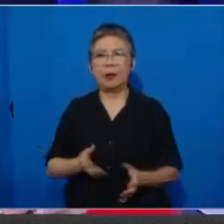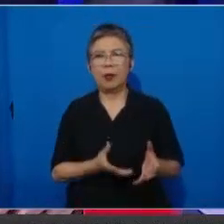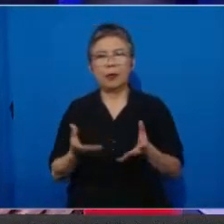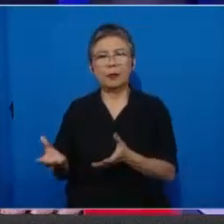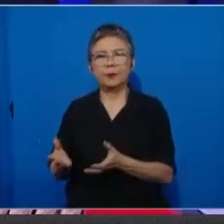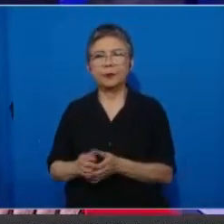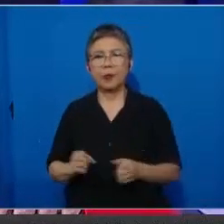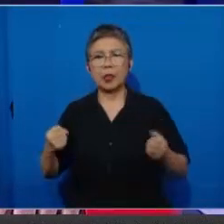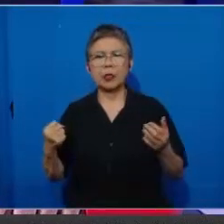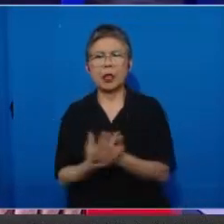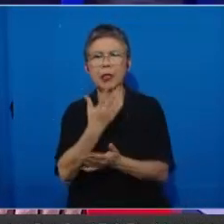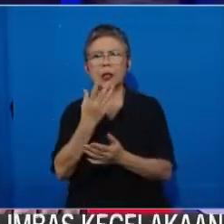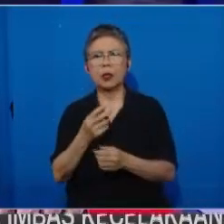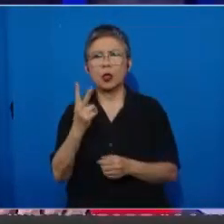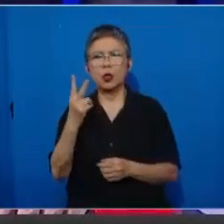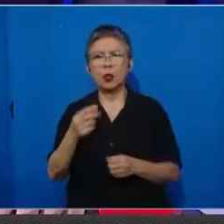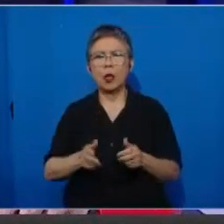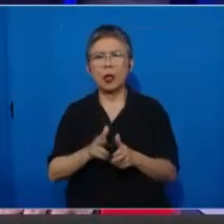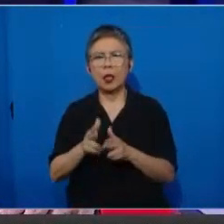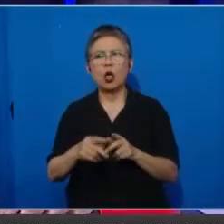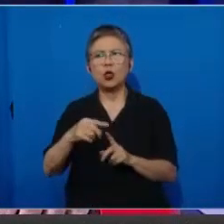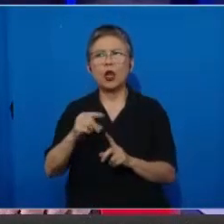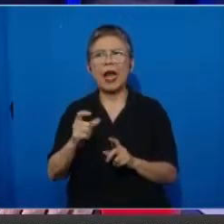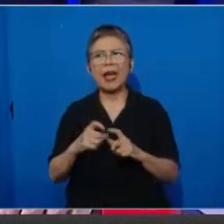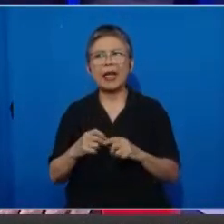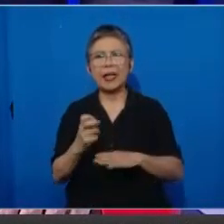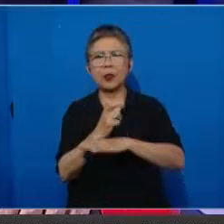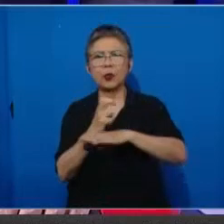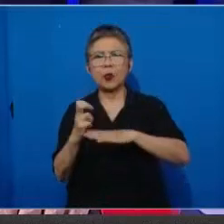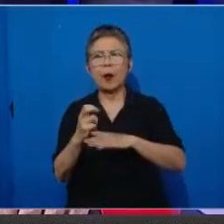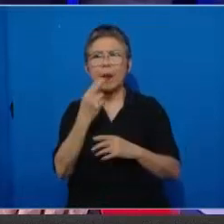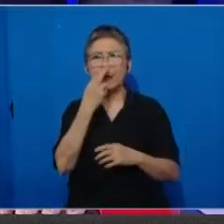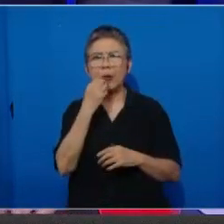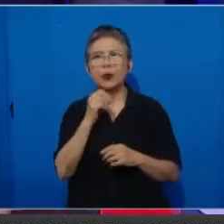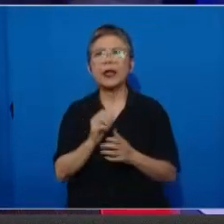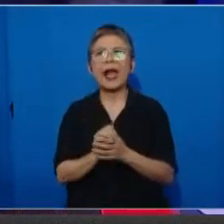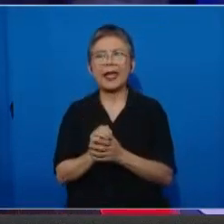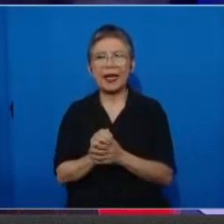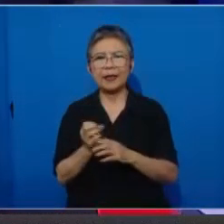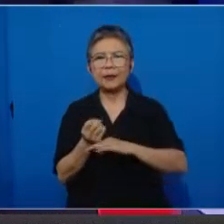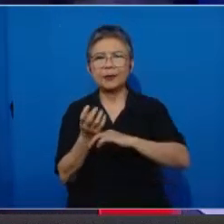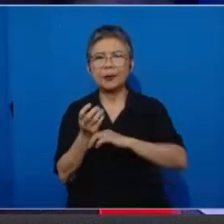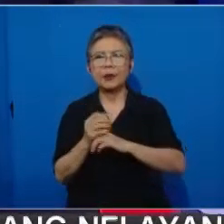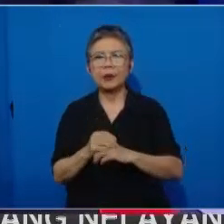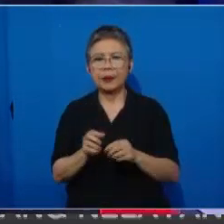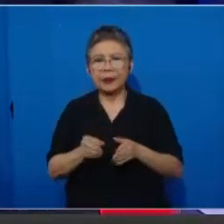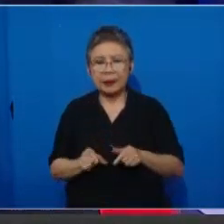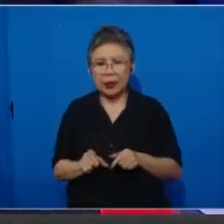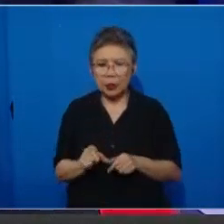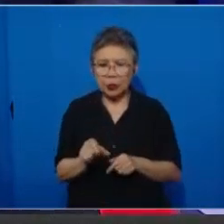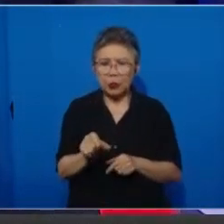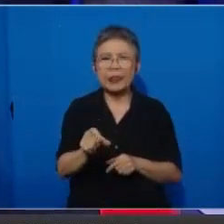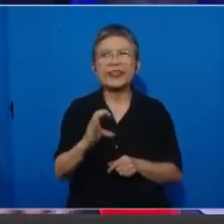Kecelakaan kereta api terjadi antara kereta api Turangga dan kereta api komuter lain Bandung Raya atau kereta api lokal di petak Jalan Haur